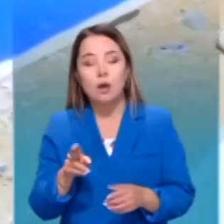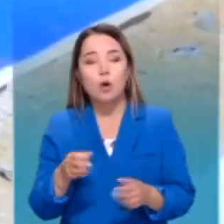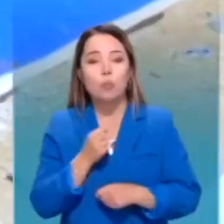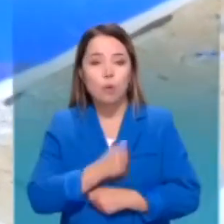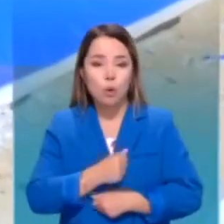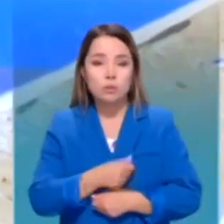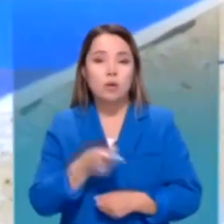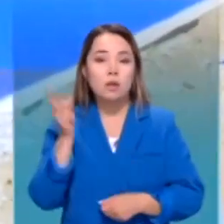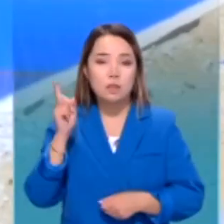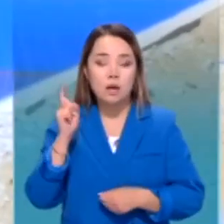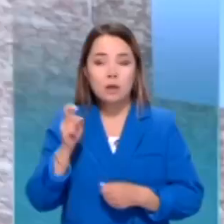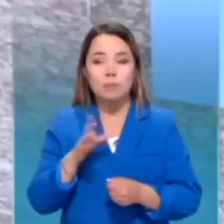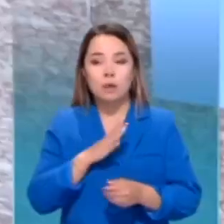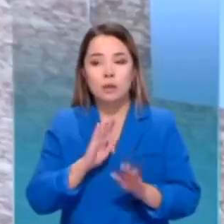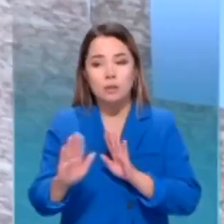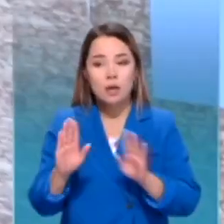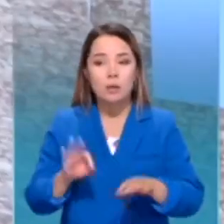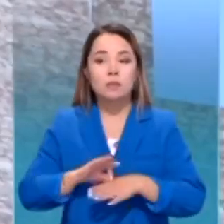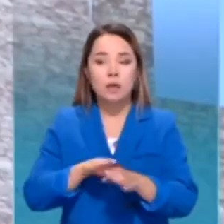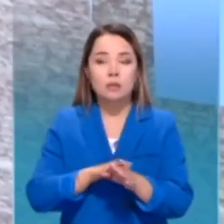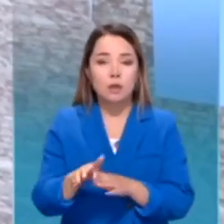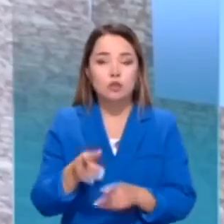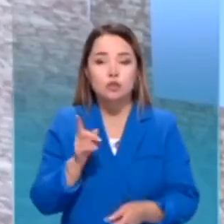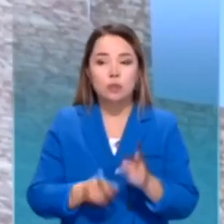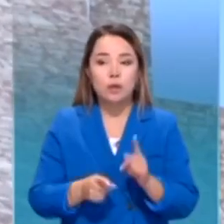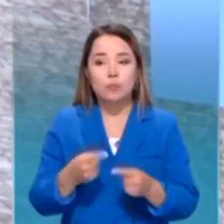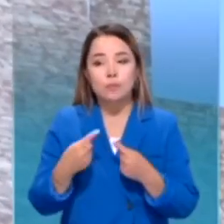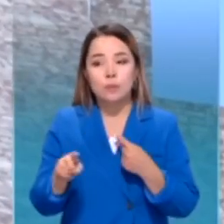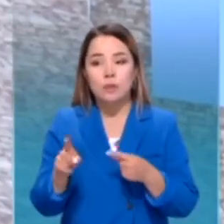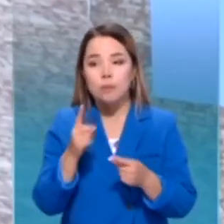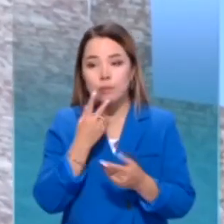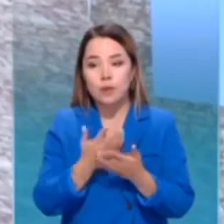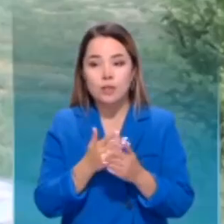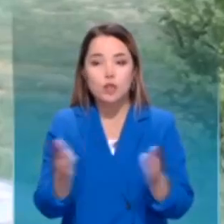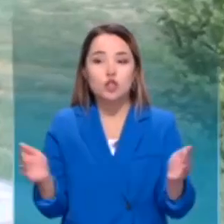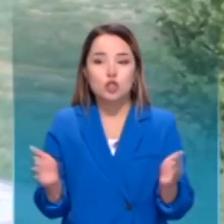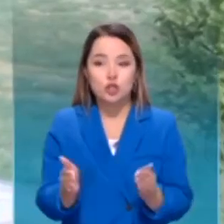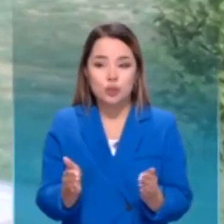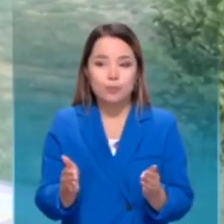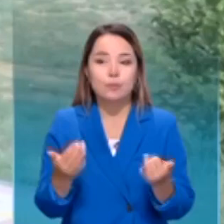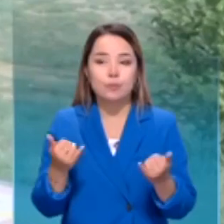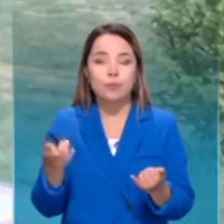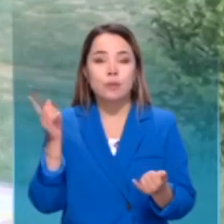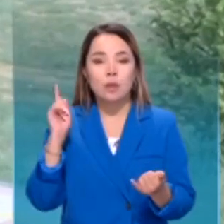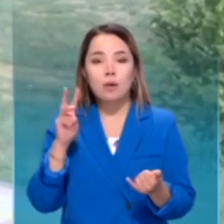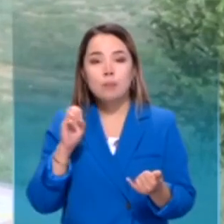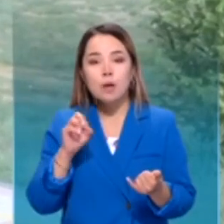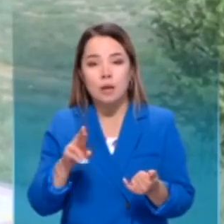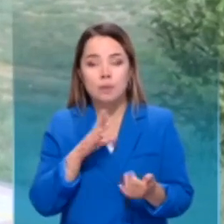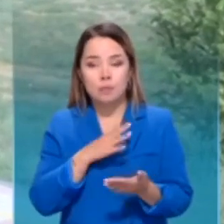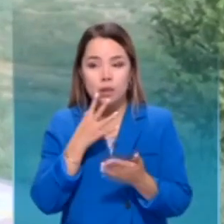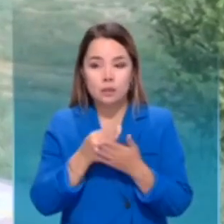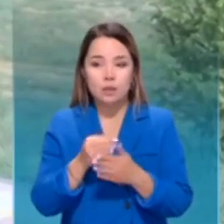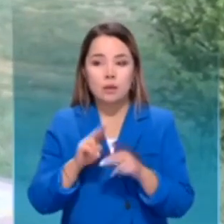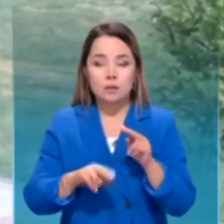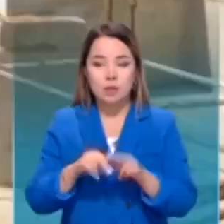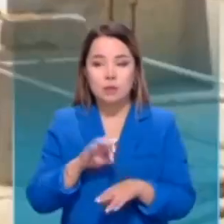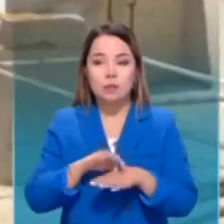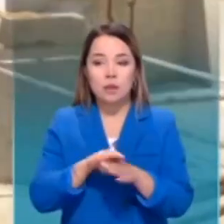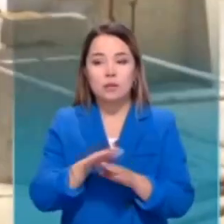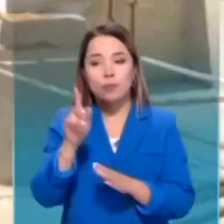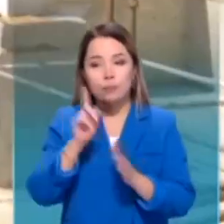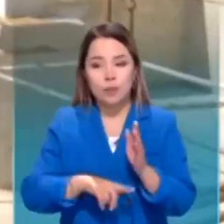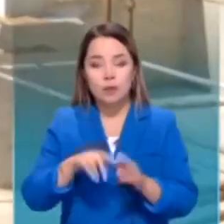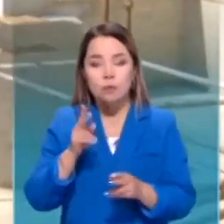бірнеше көне жәдігер болады. Әрине түпнұсқадан әлденеше есе кіші. Ежелгі майя ғибадатханасы салынып бітіпті.